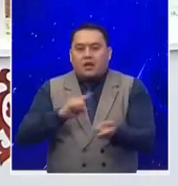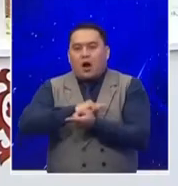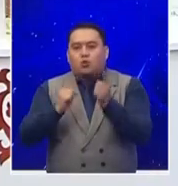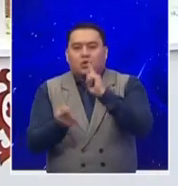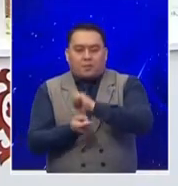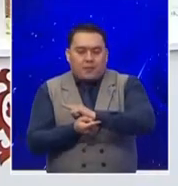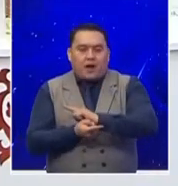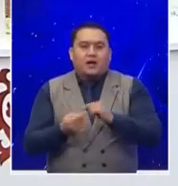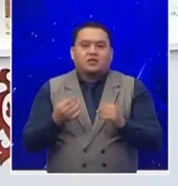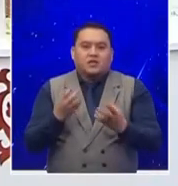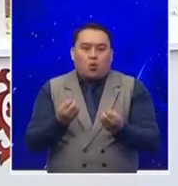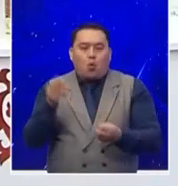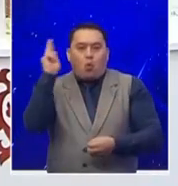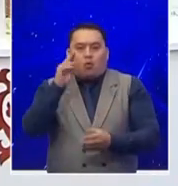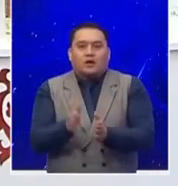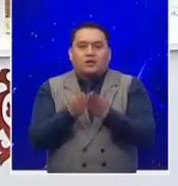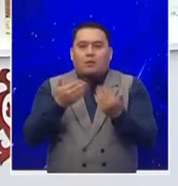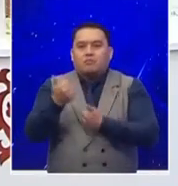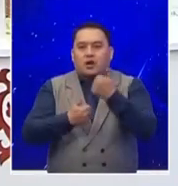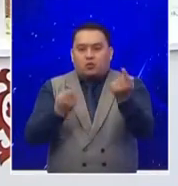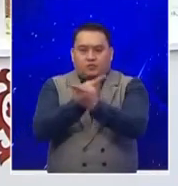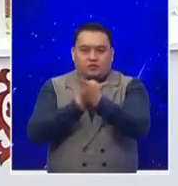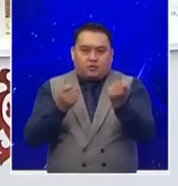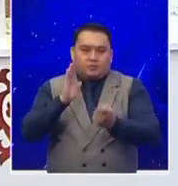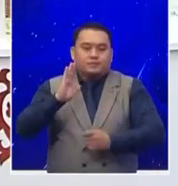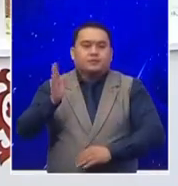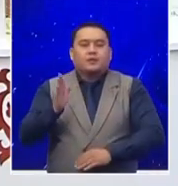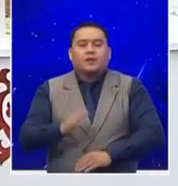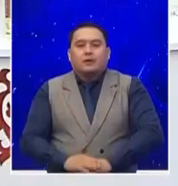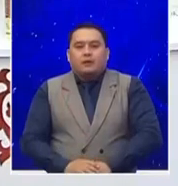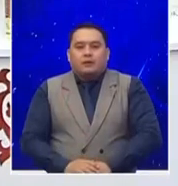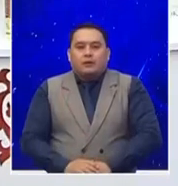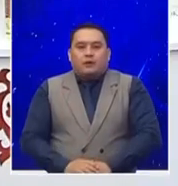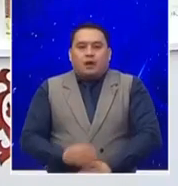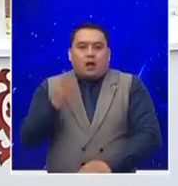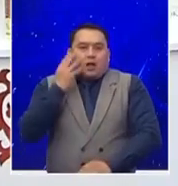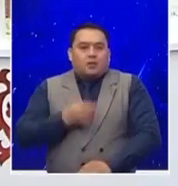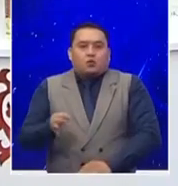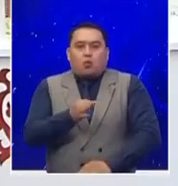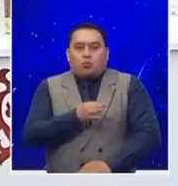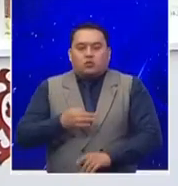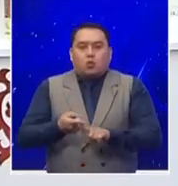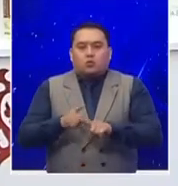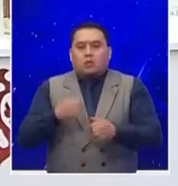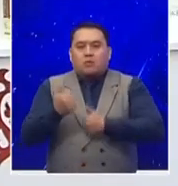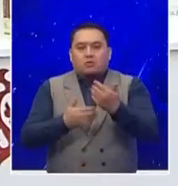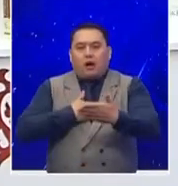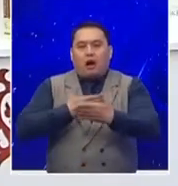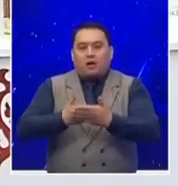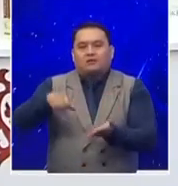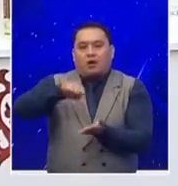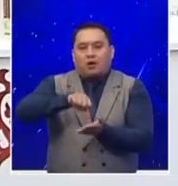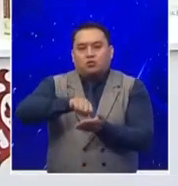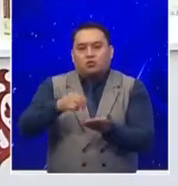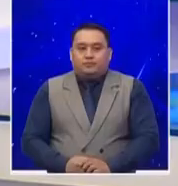бойынша оқыған кітаптар арасында байқаулар жарияланатын болады. Жетісулық оқырмандарды осы байқауға белсене қатысуға